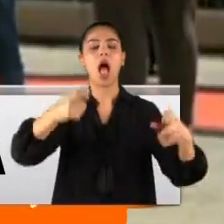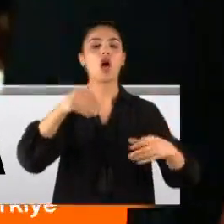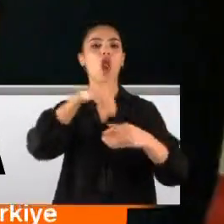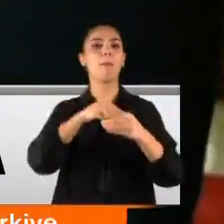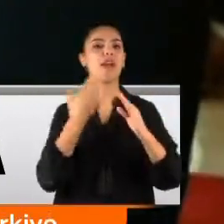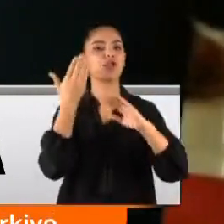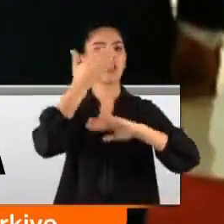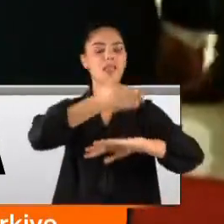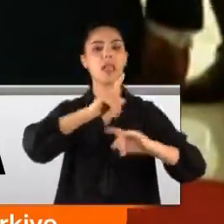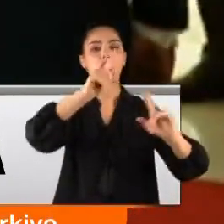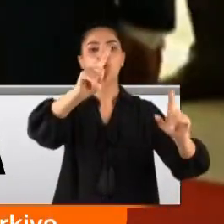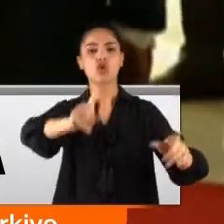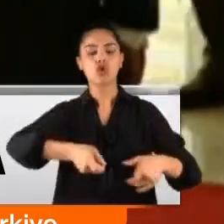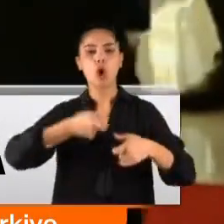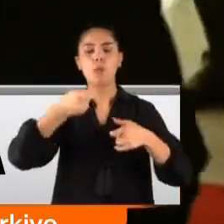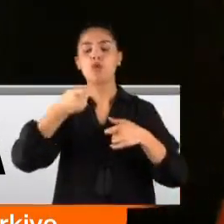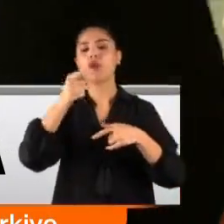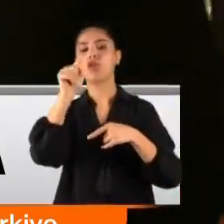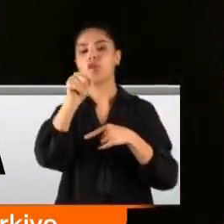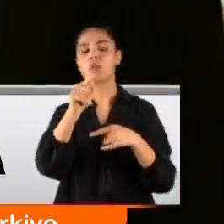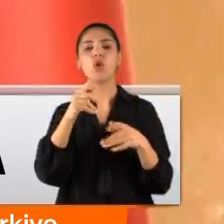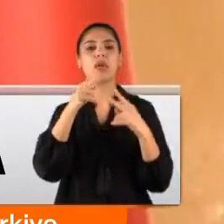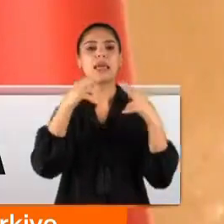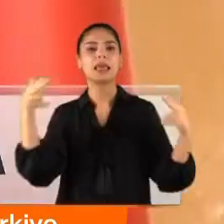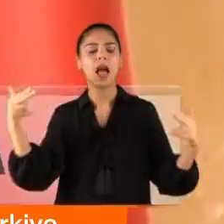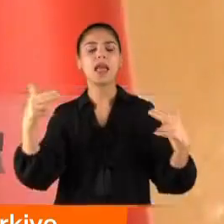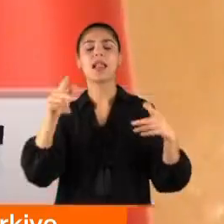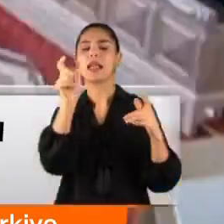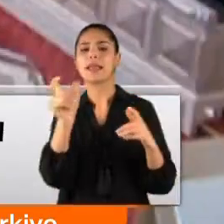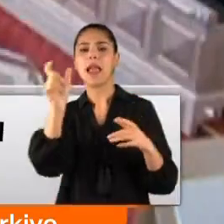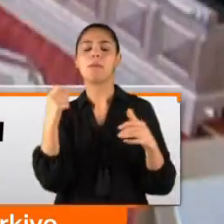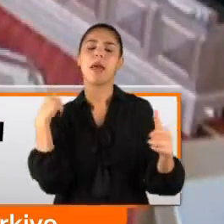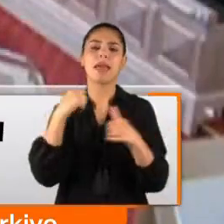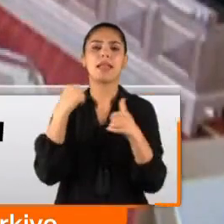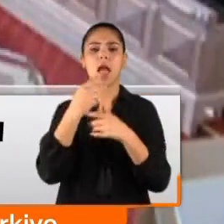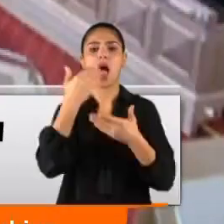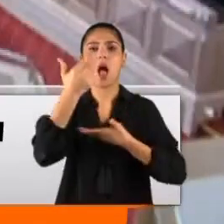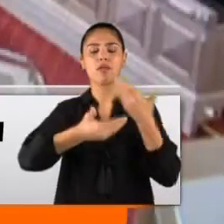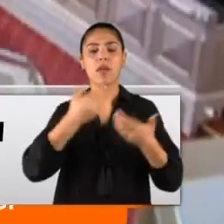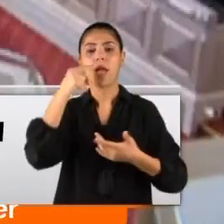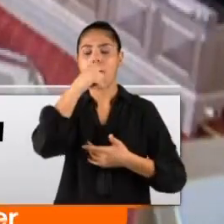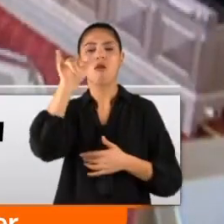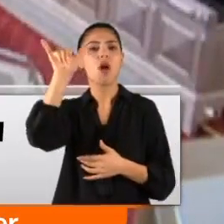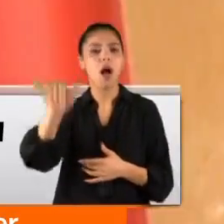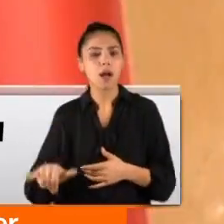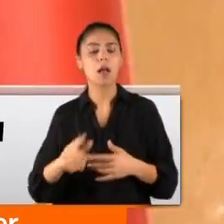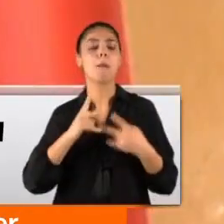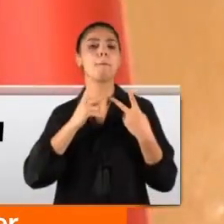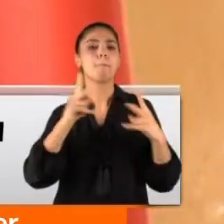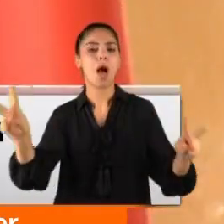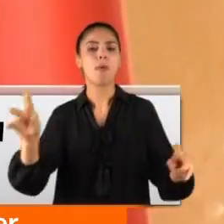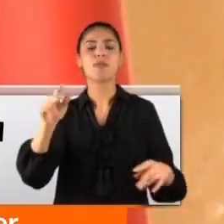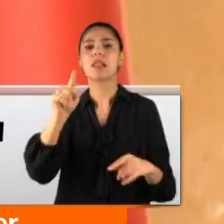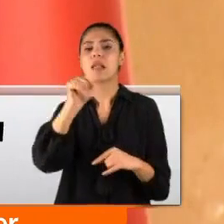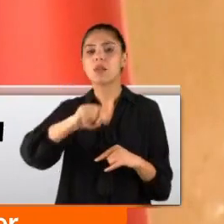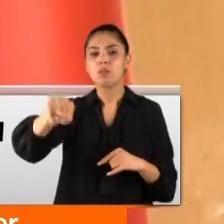oldu. Sömürgecilik mesajlarına burada da devam etti. Afrika halklarının bağımsızlık, özgürlük ve eşitlik